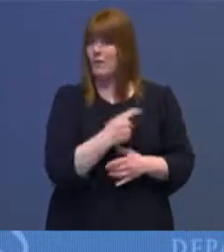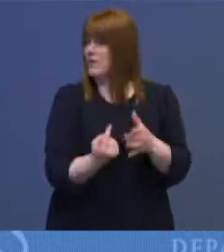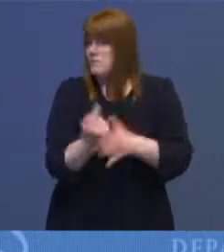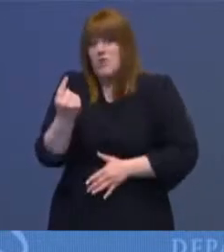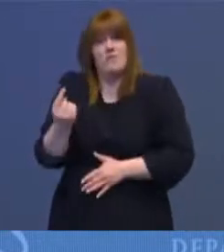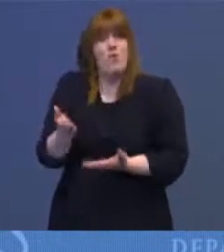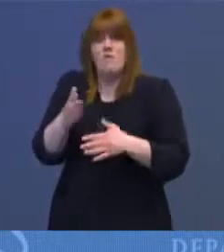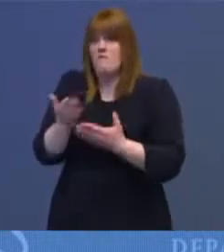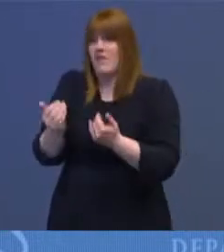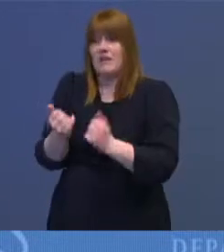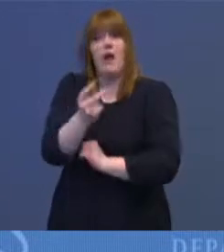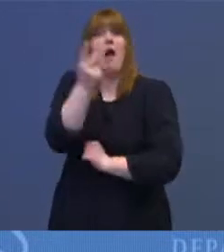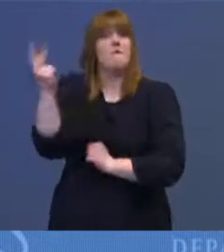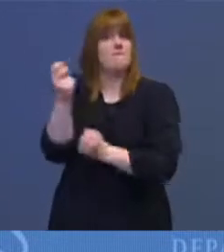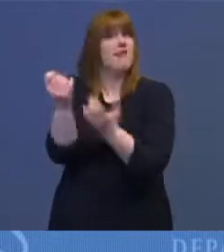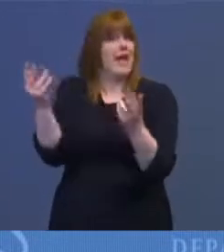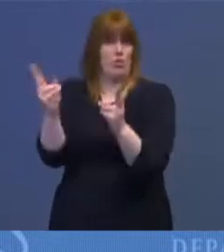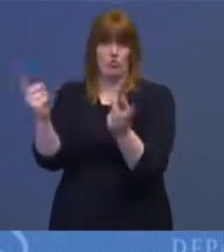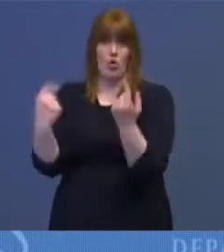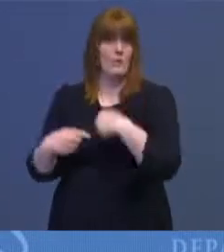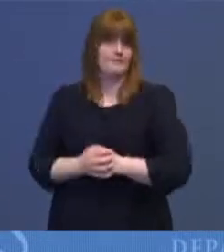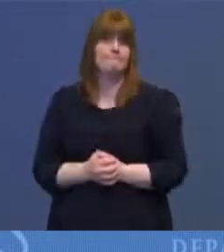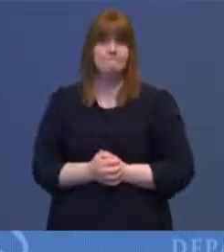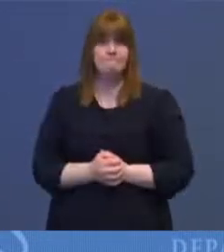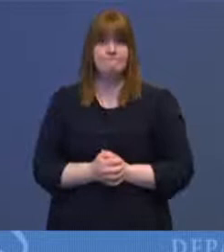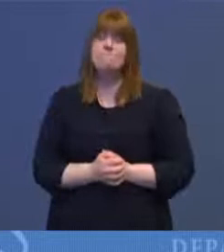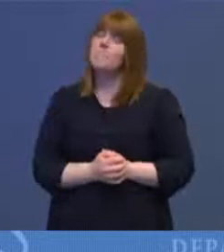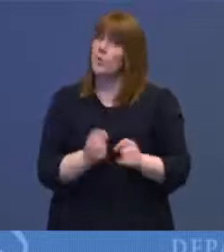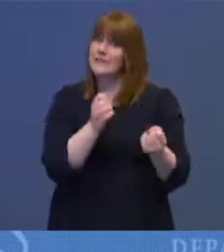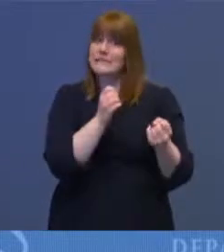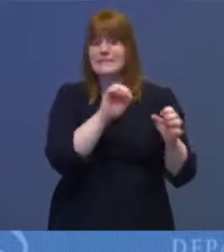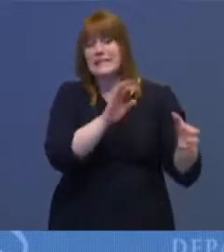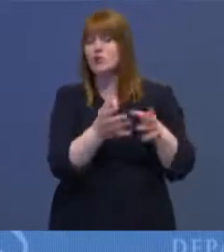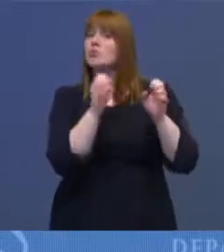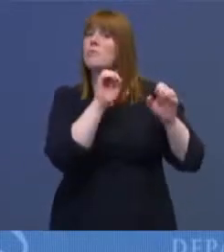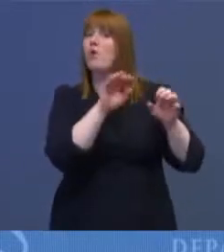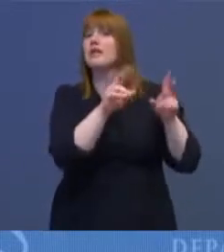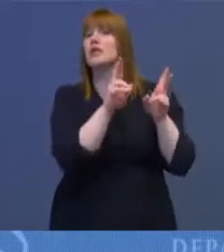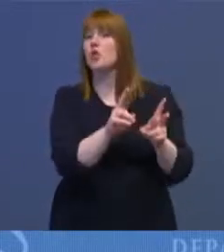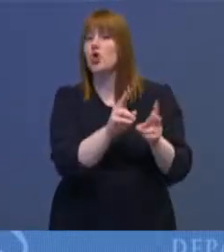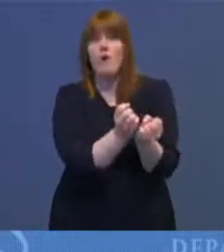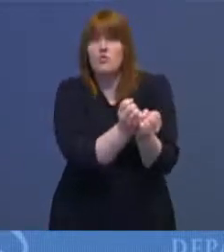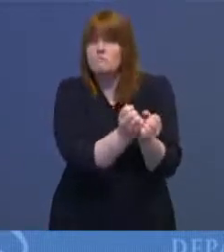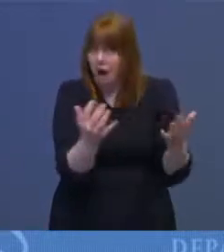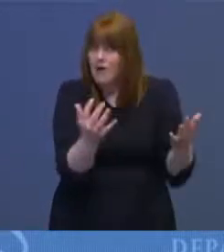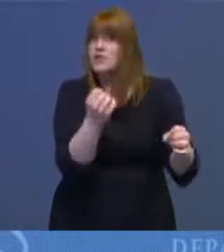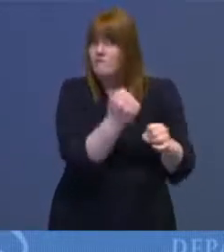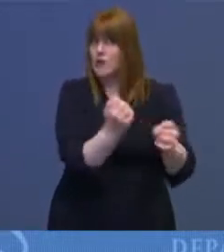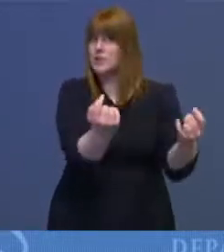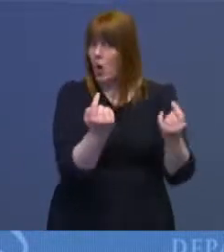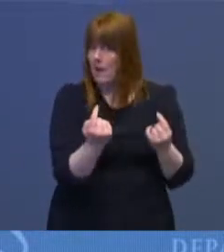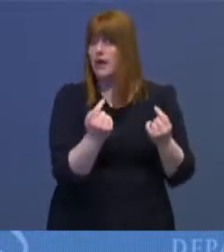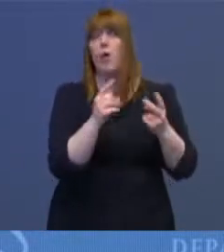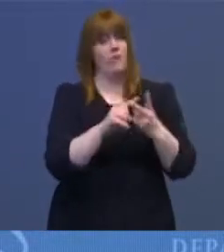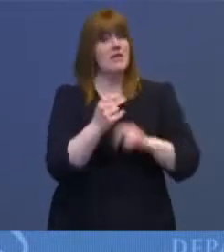flere. Og samtidig så vil også situasjonen bli påvirket av hvor mange som kommer, så må vi være forberedt